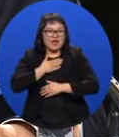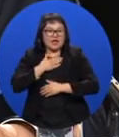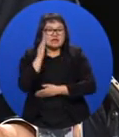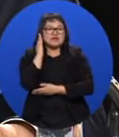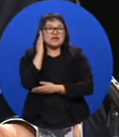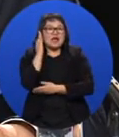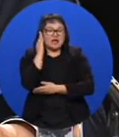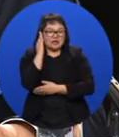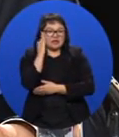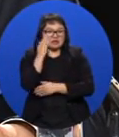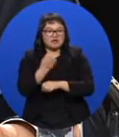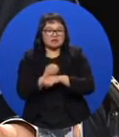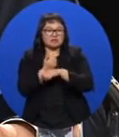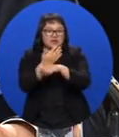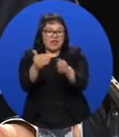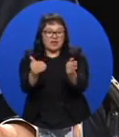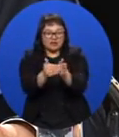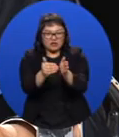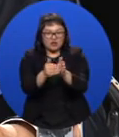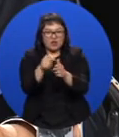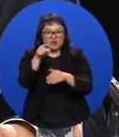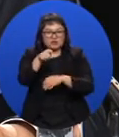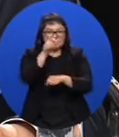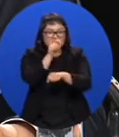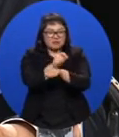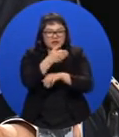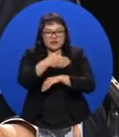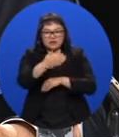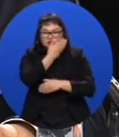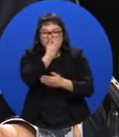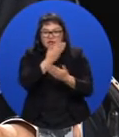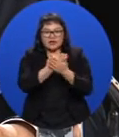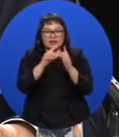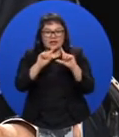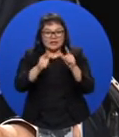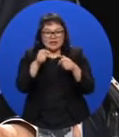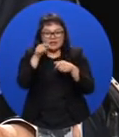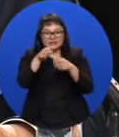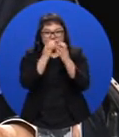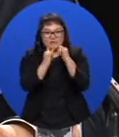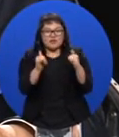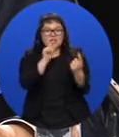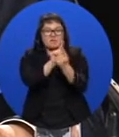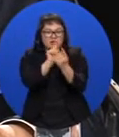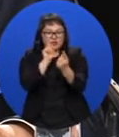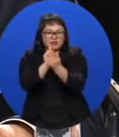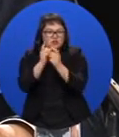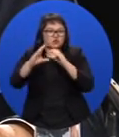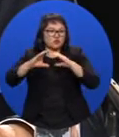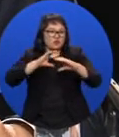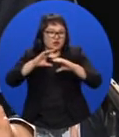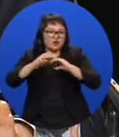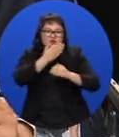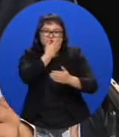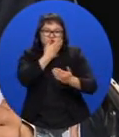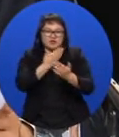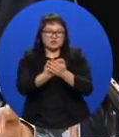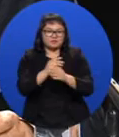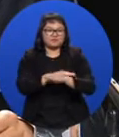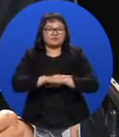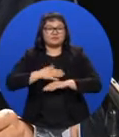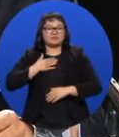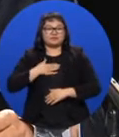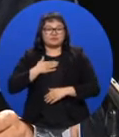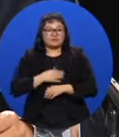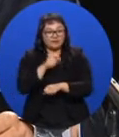이렇게 제시를 했고요. 그 사무실을 가는 게 중요한 게 아니라 그분들을 만나서 얘기를 나눈 것이 중요하죠. 예, 잘 알겠습니다. 예.